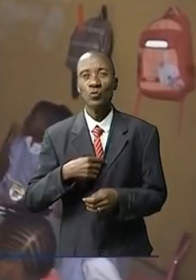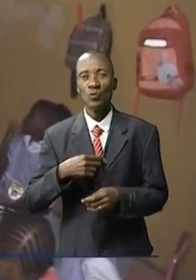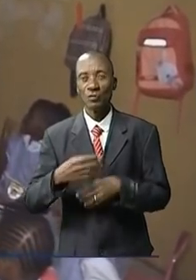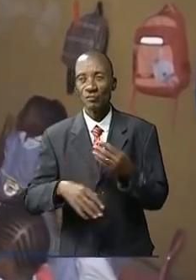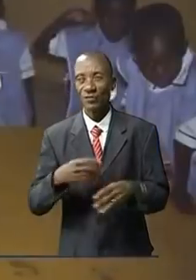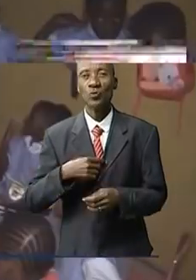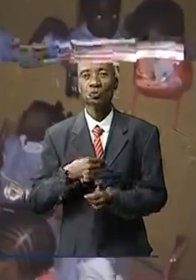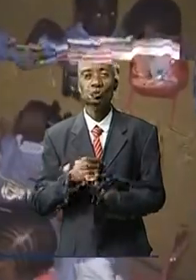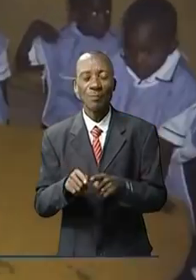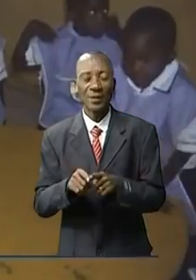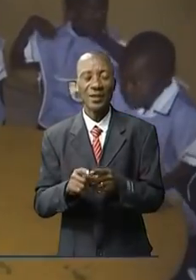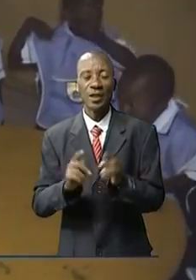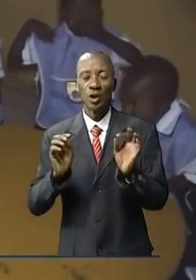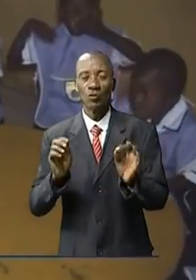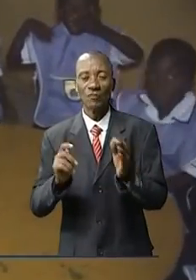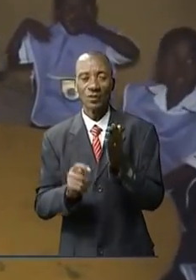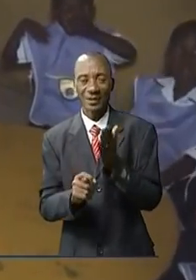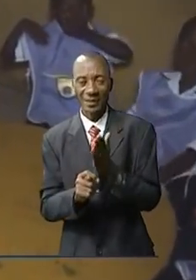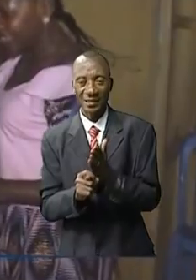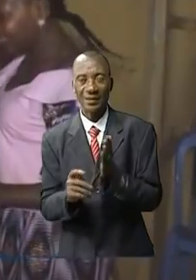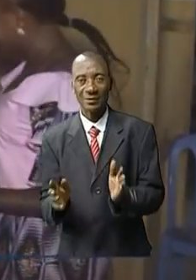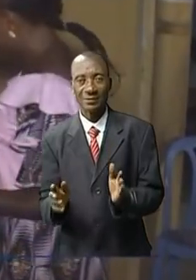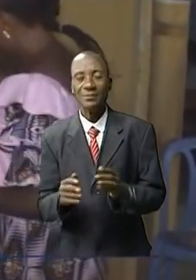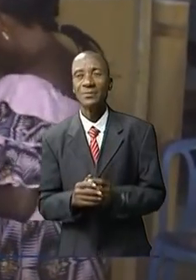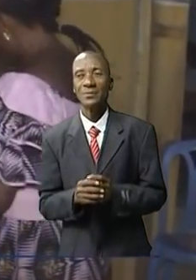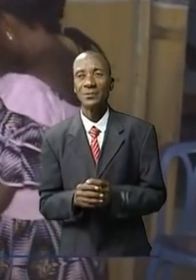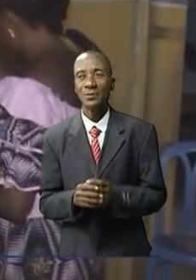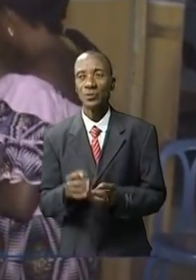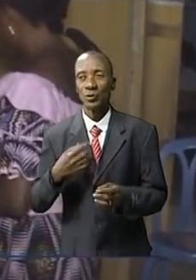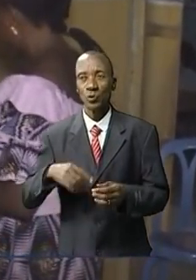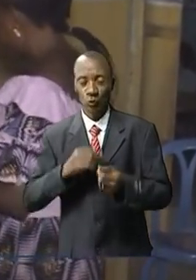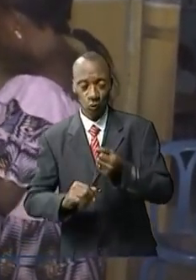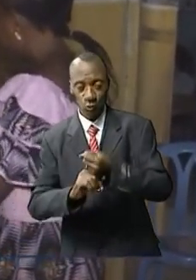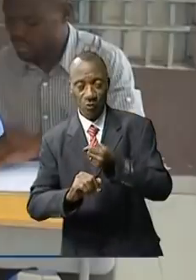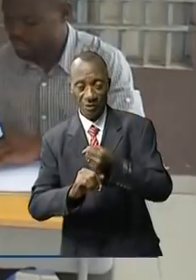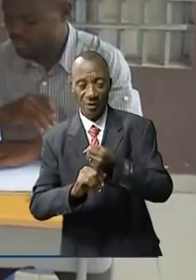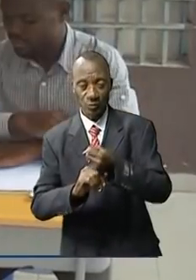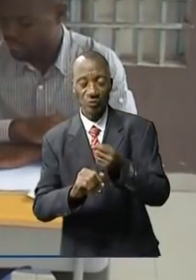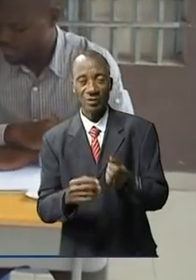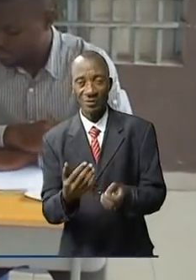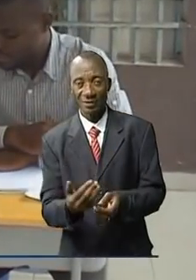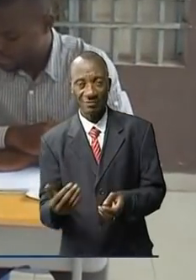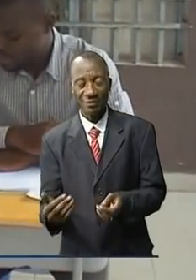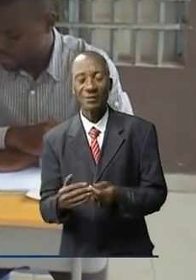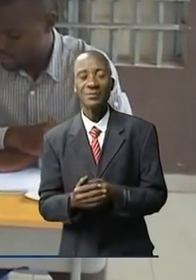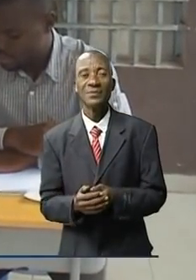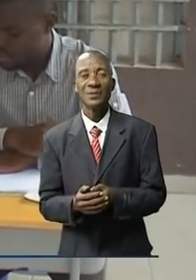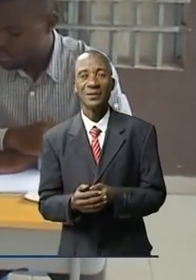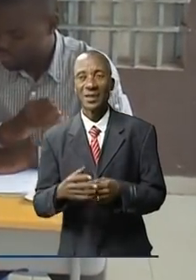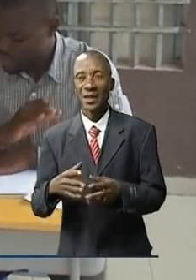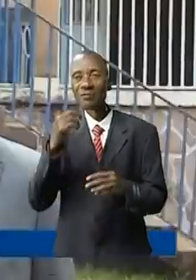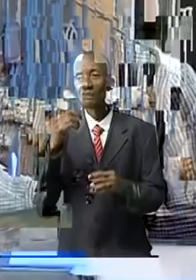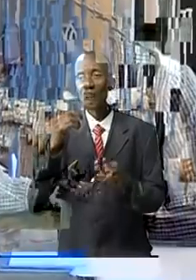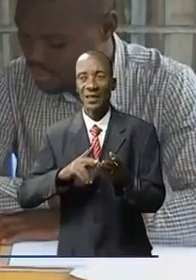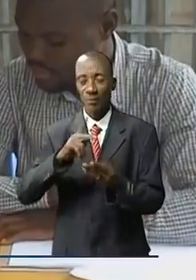individuel. Vous allez voir, nous avons un maître soutien. Ils établissent ces programmes avec le maître